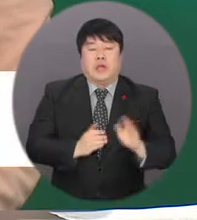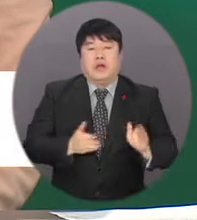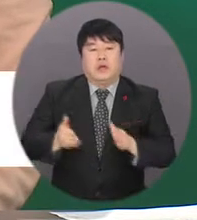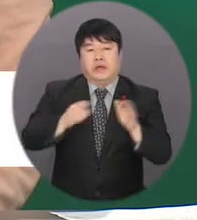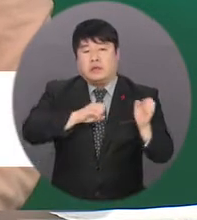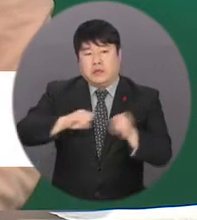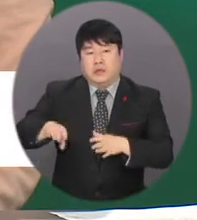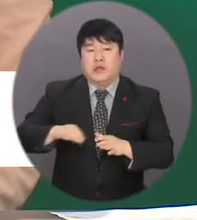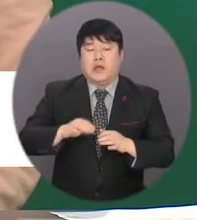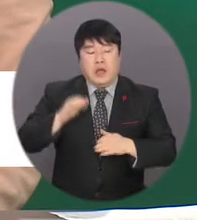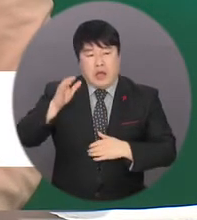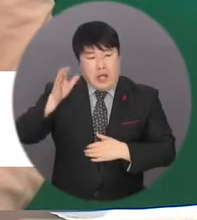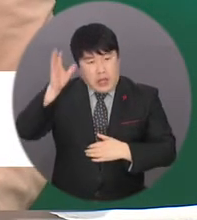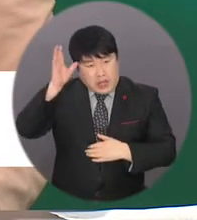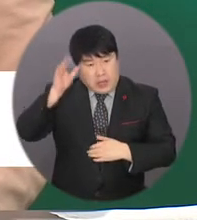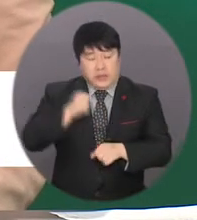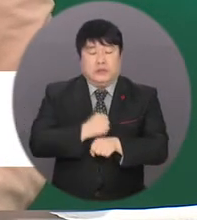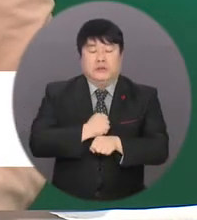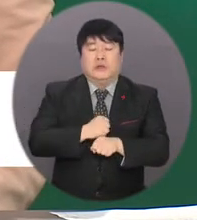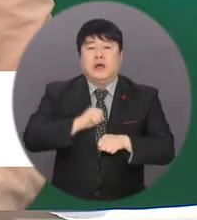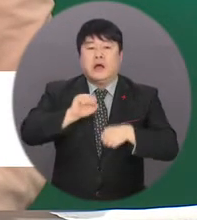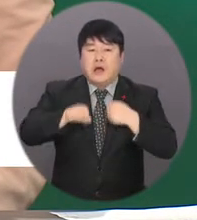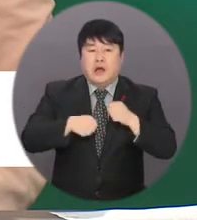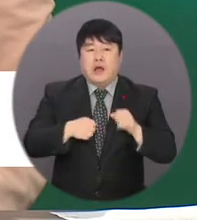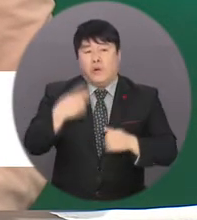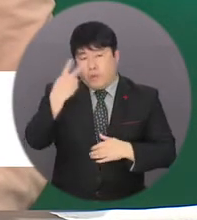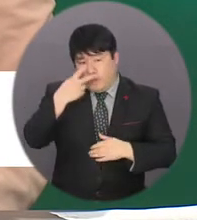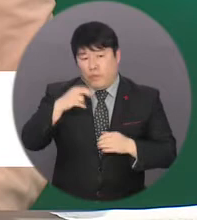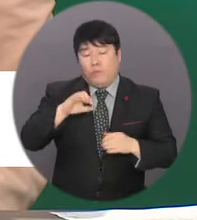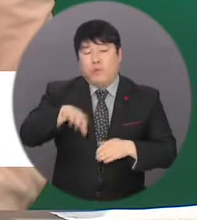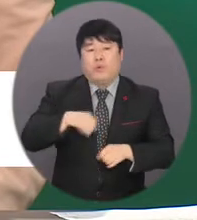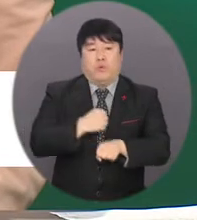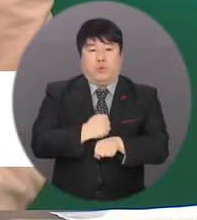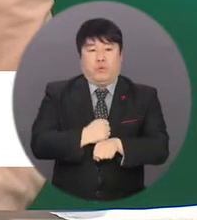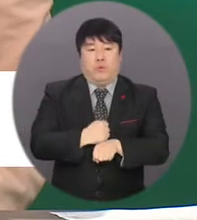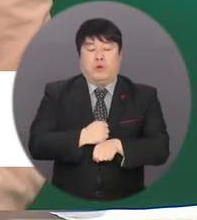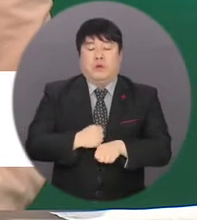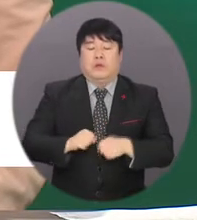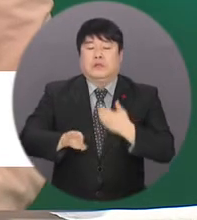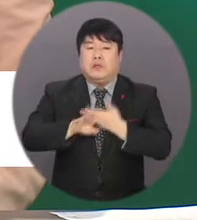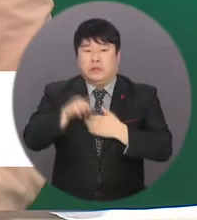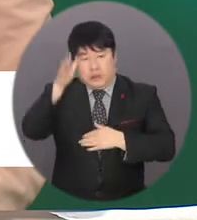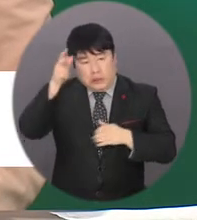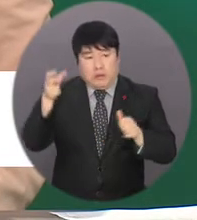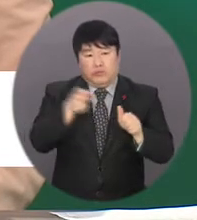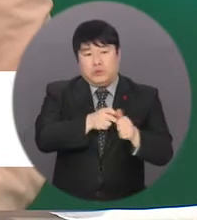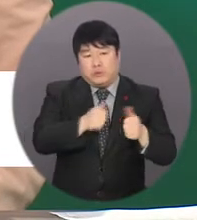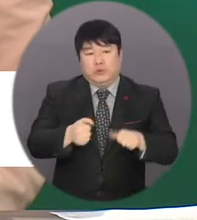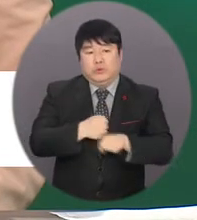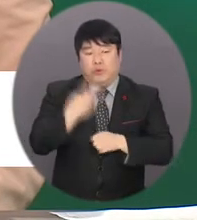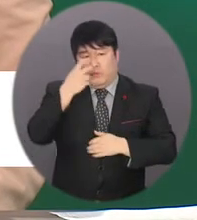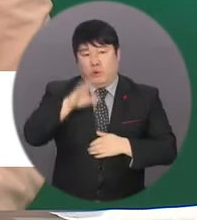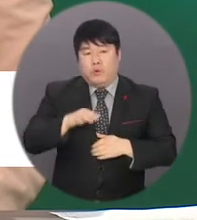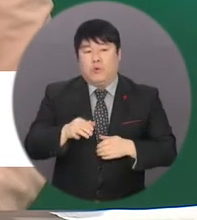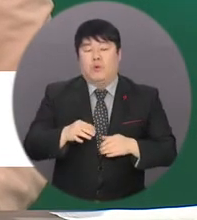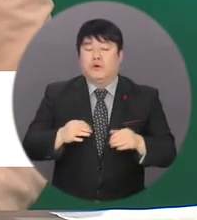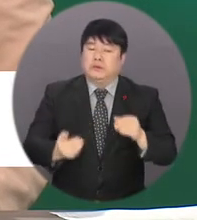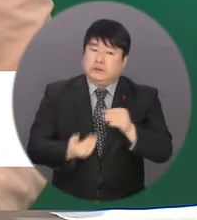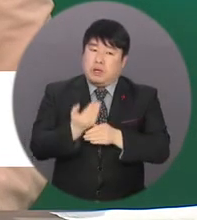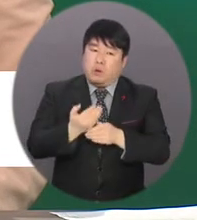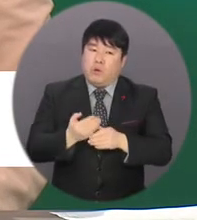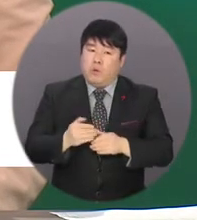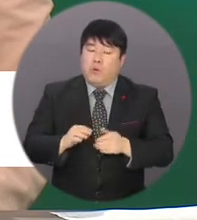길 잃은 강아지가 유기동물 보호소에서 다른 개에 물려 죽었습니다. 보호소 측은 사고 원인을 은폐하려고